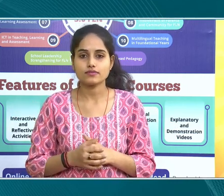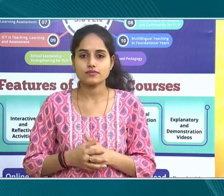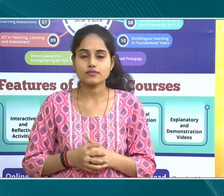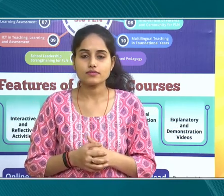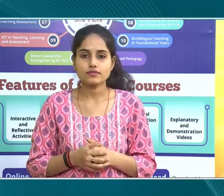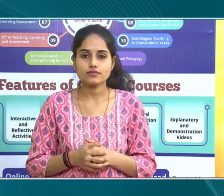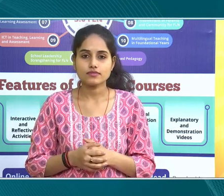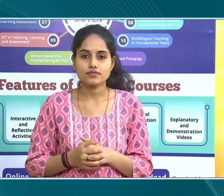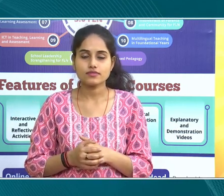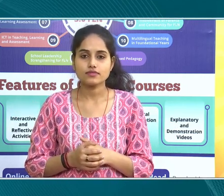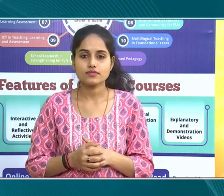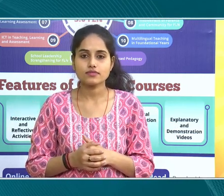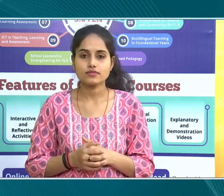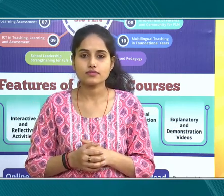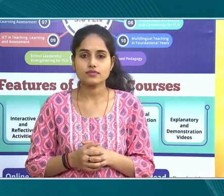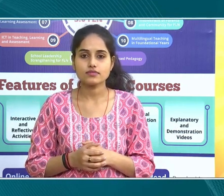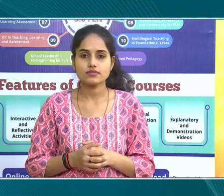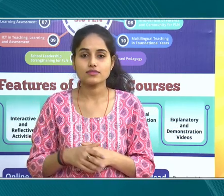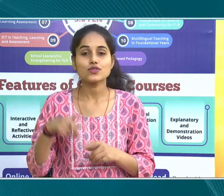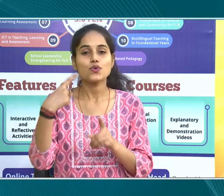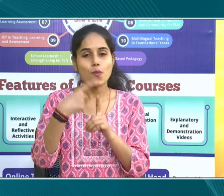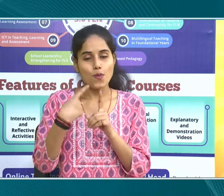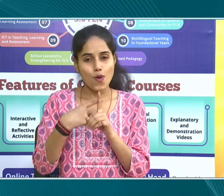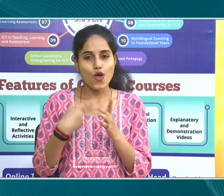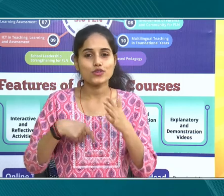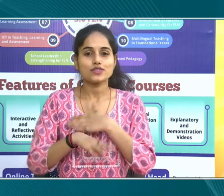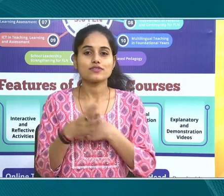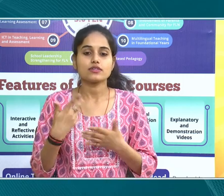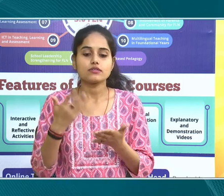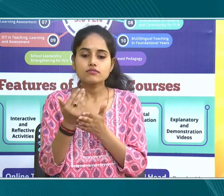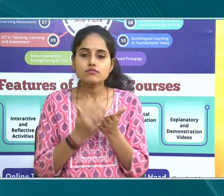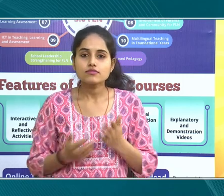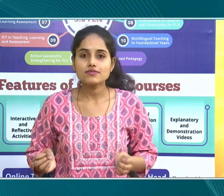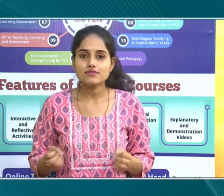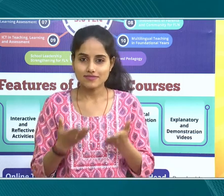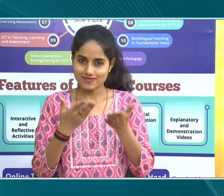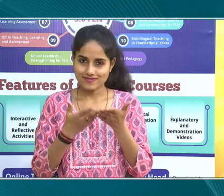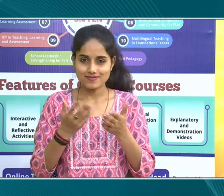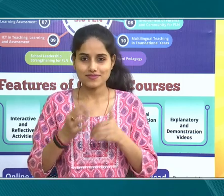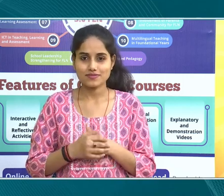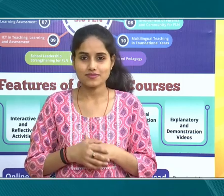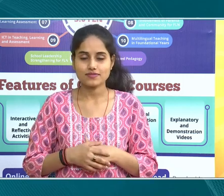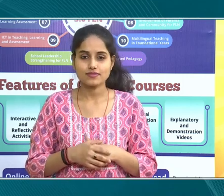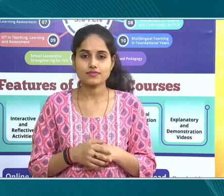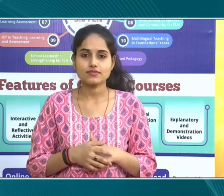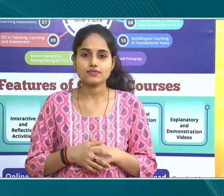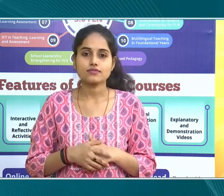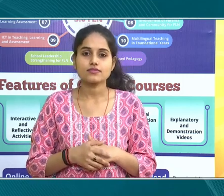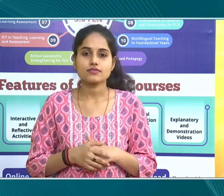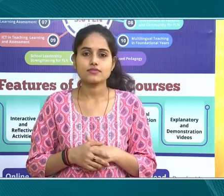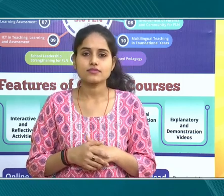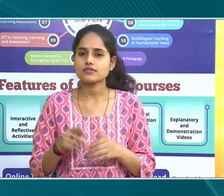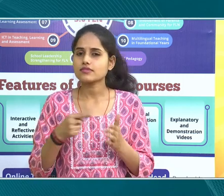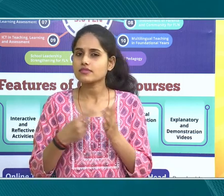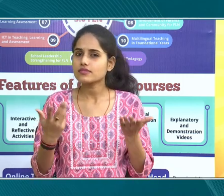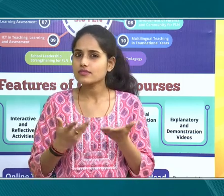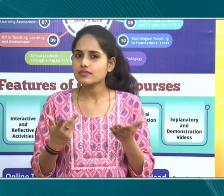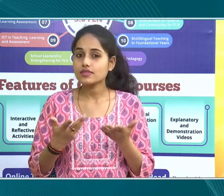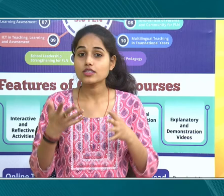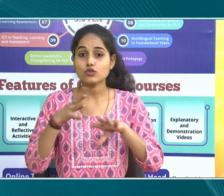डी वर्ल्ड दिस वैन फैमिली सो विद दिस पॉजिटिव थॉट हम अपना ये सेशन शुरू करते हैं जो की हमारा